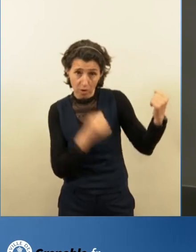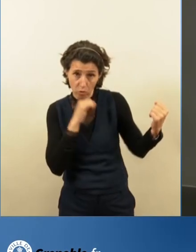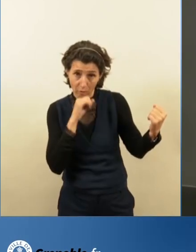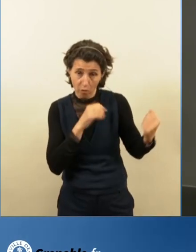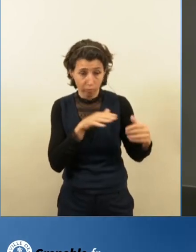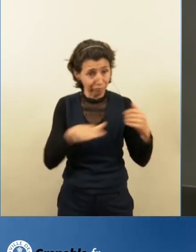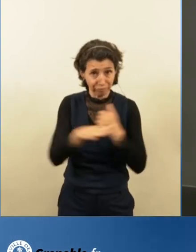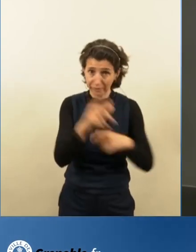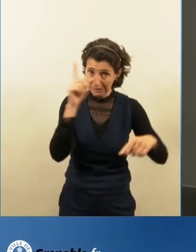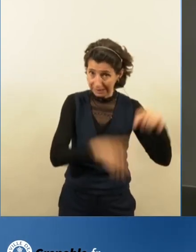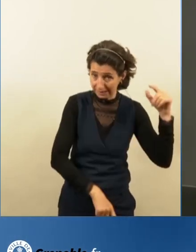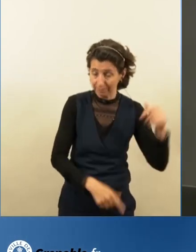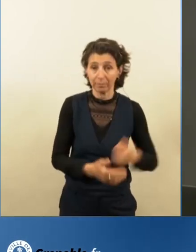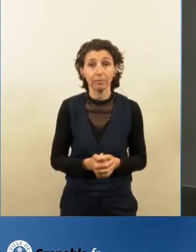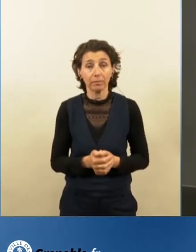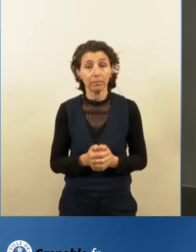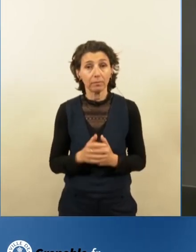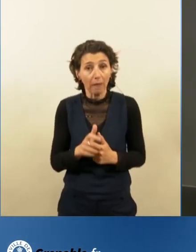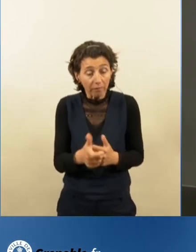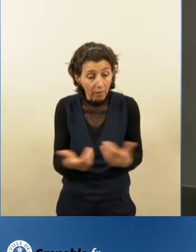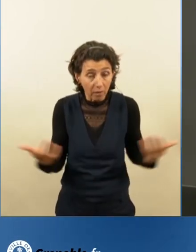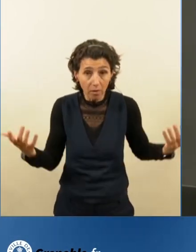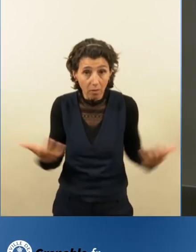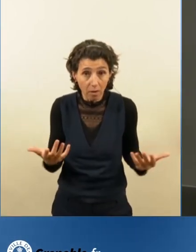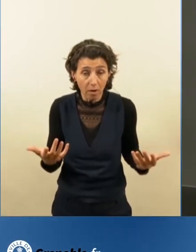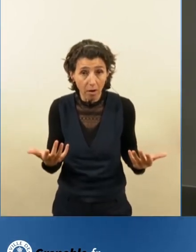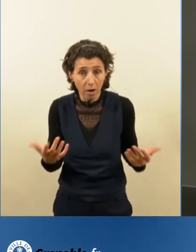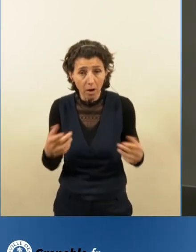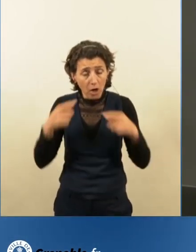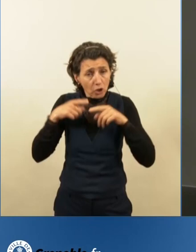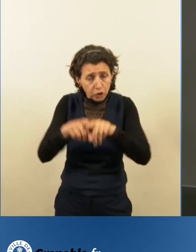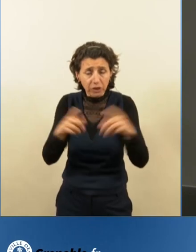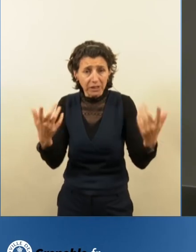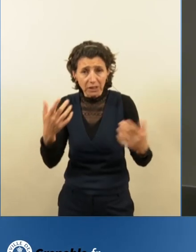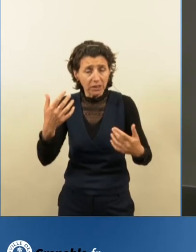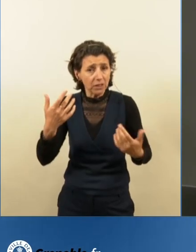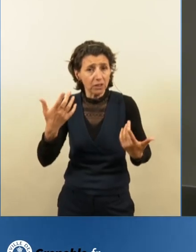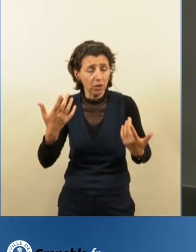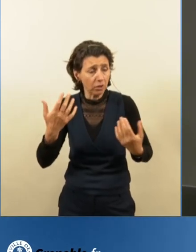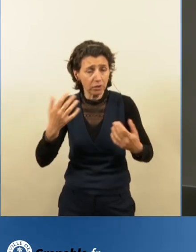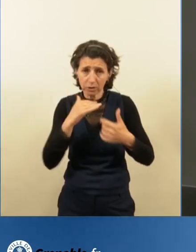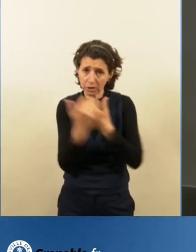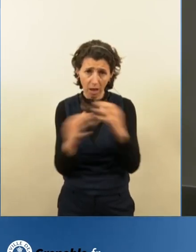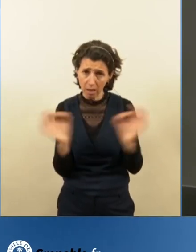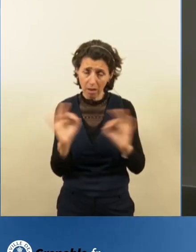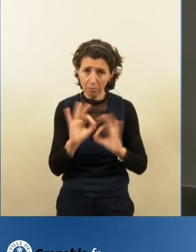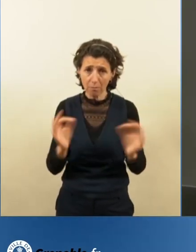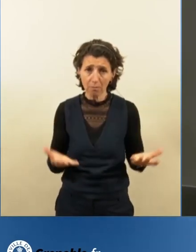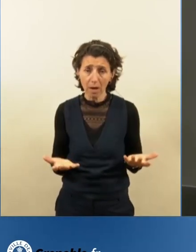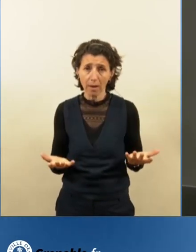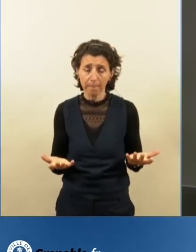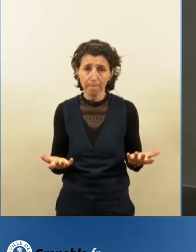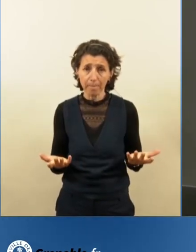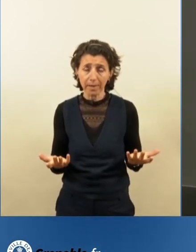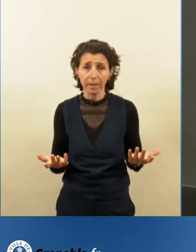cette mesure pose un véritable problème de justice sociale malgré toutes les aides que